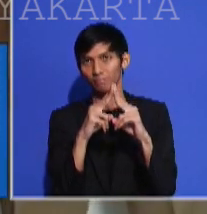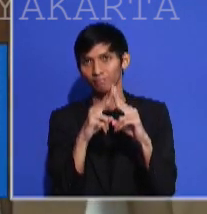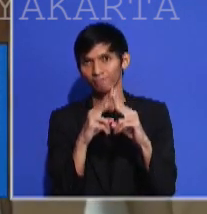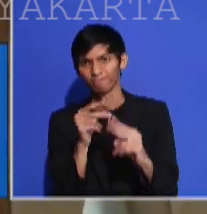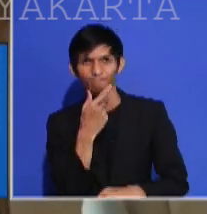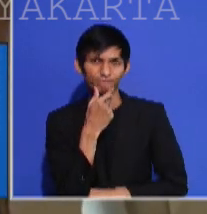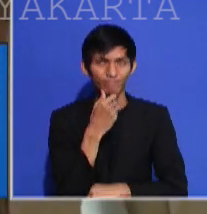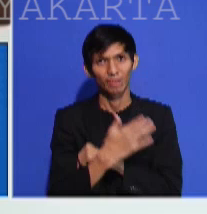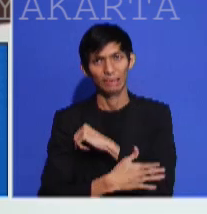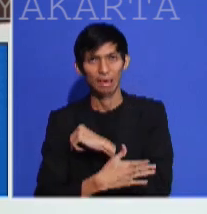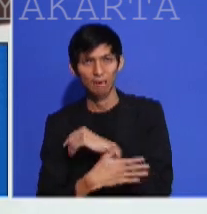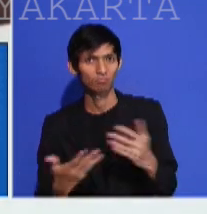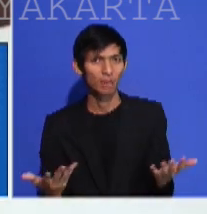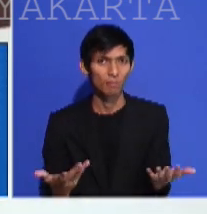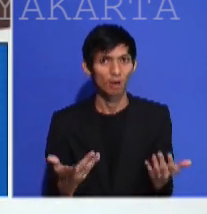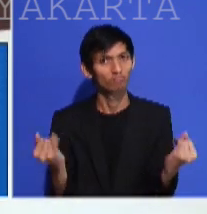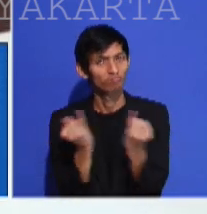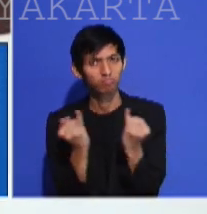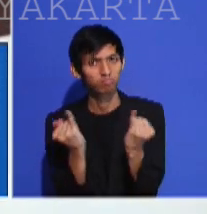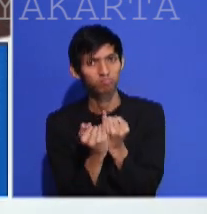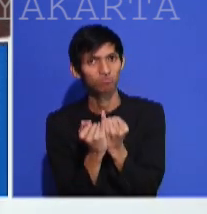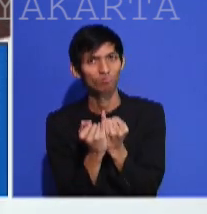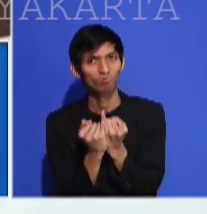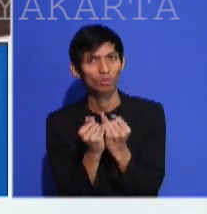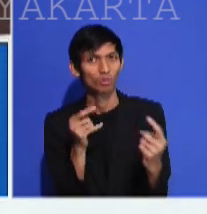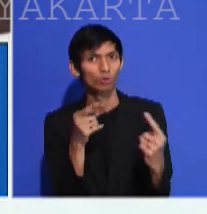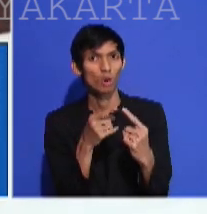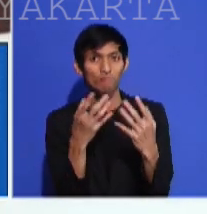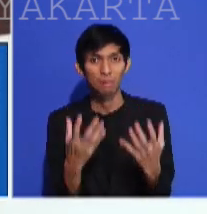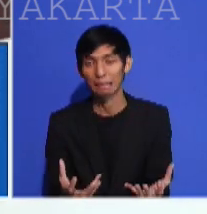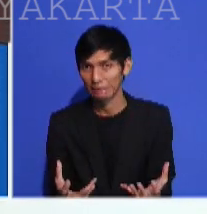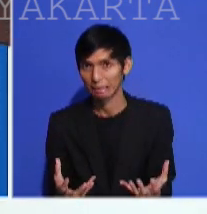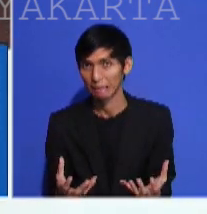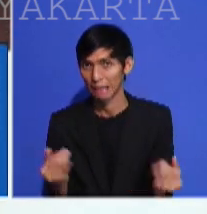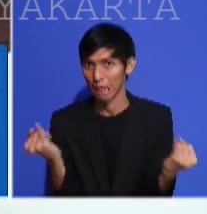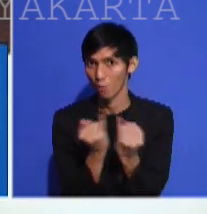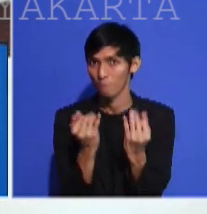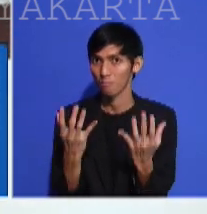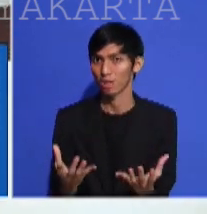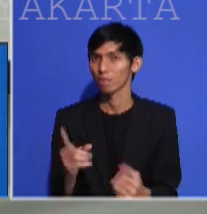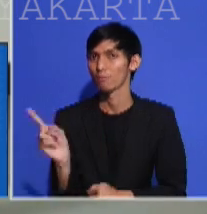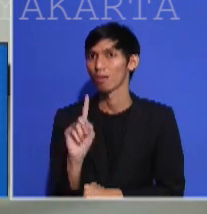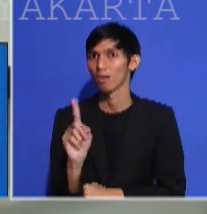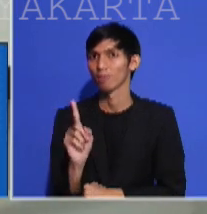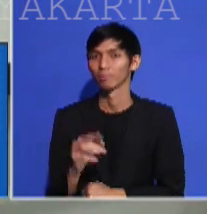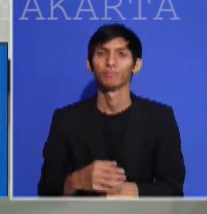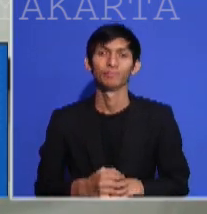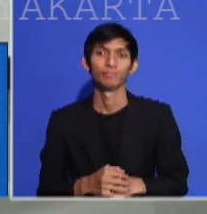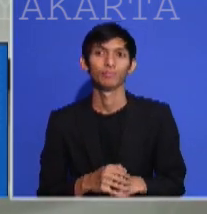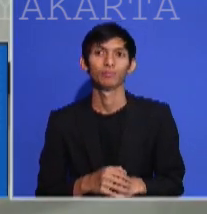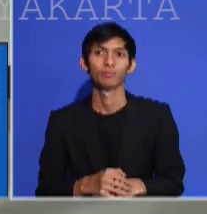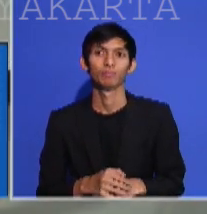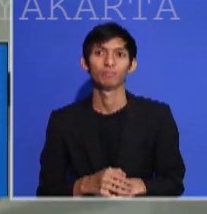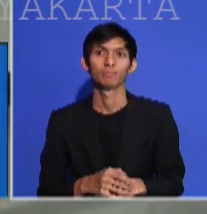kemudian menjadi ee tembakan Konita Oh ini yang terberat atau semuanya Eh untuk selama